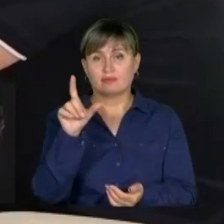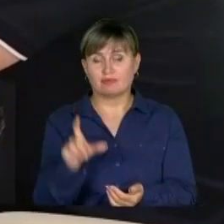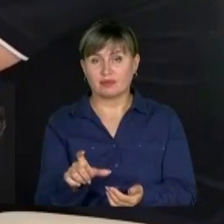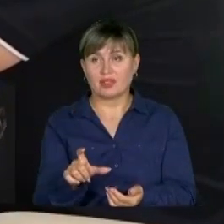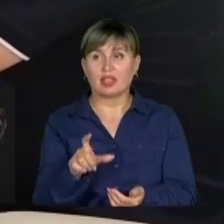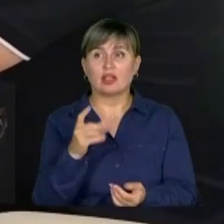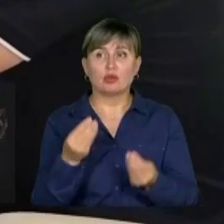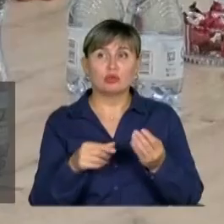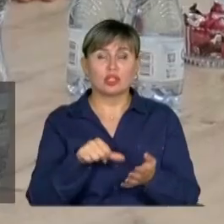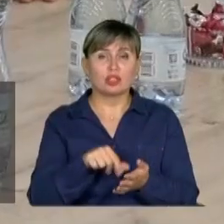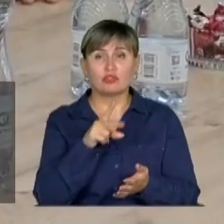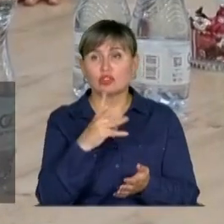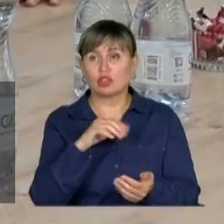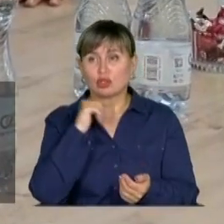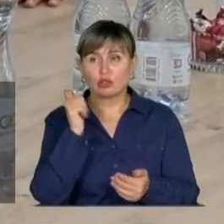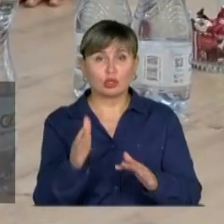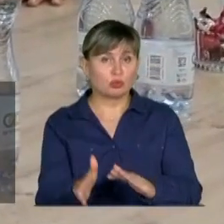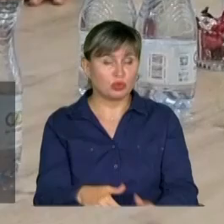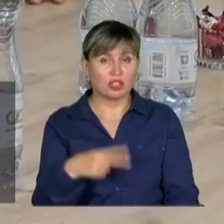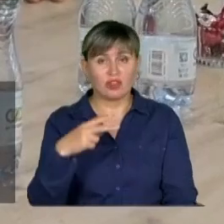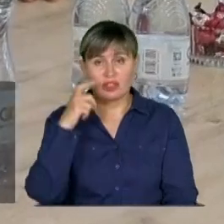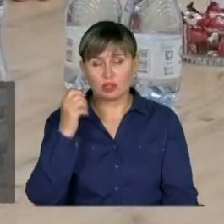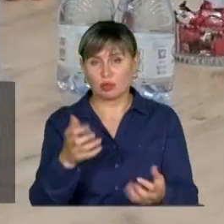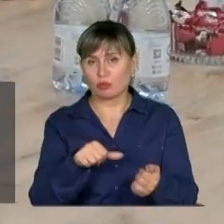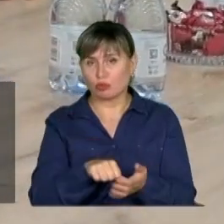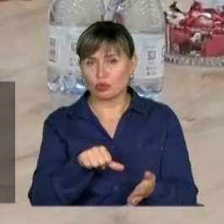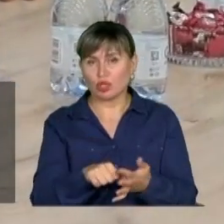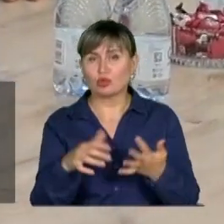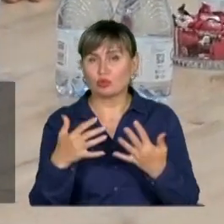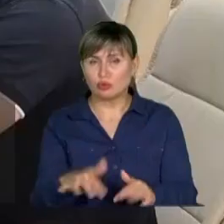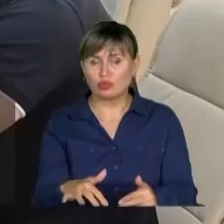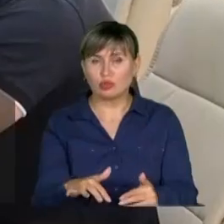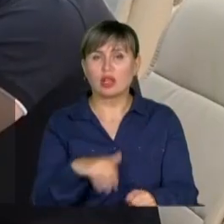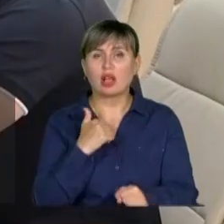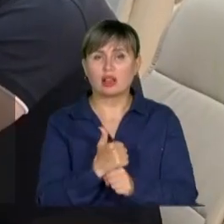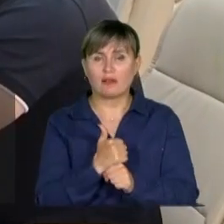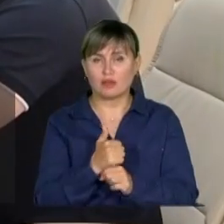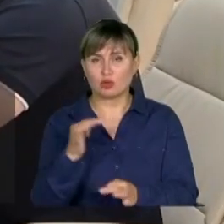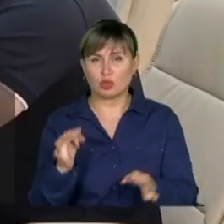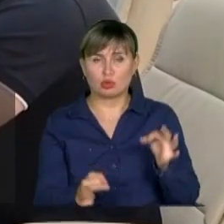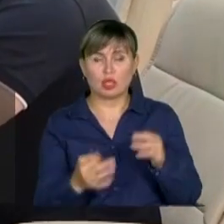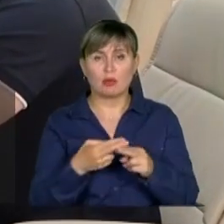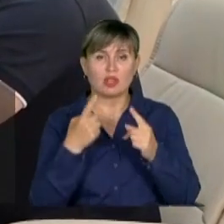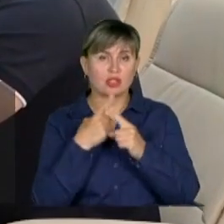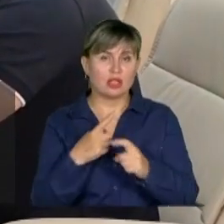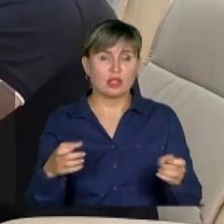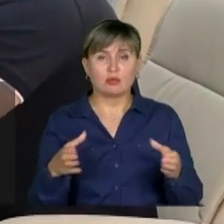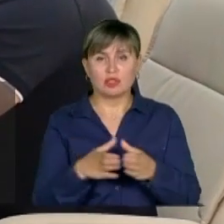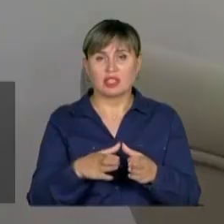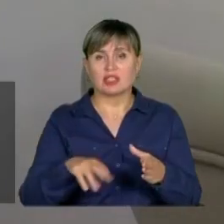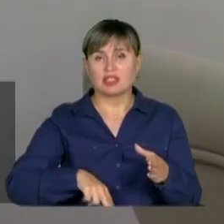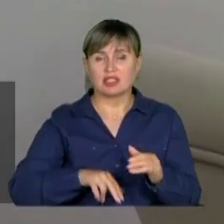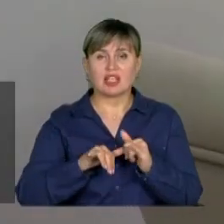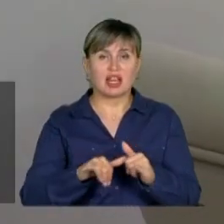участником игр в 2004 году и спустя 20 лет принимает участие уже в качестве главного судьи. Об этом сообщили в пресс-службе дирекции